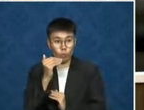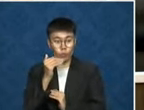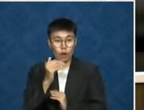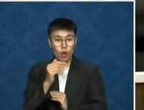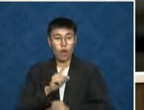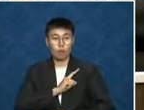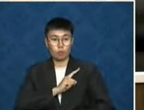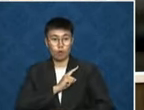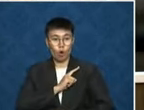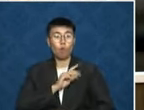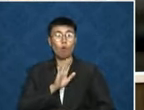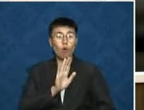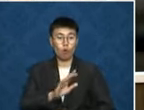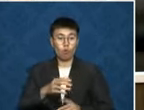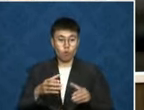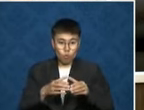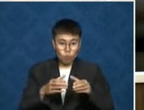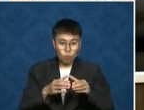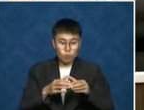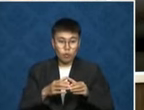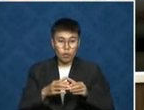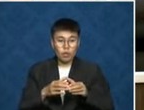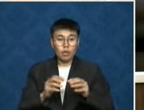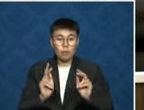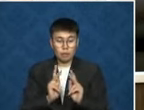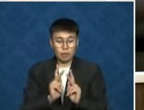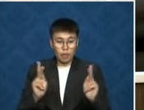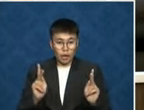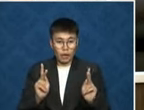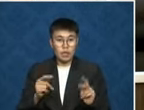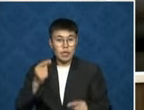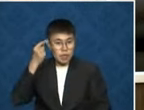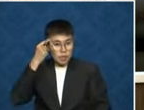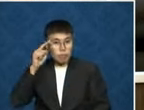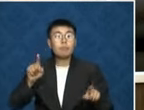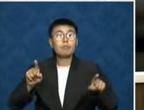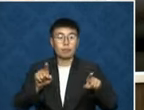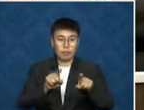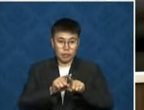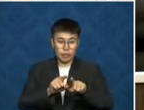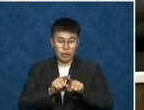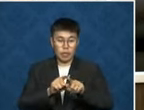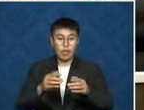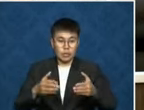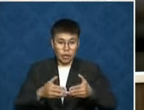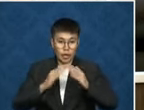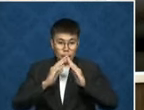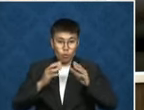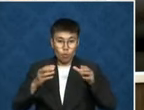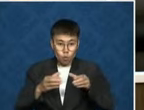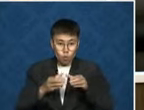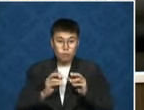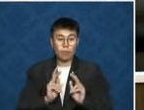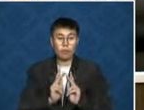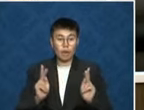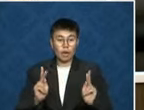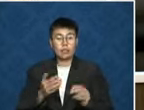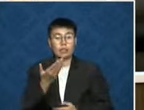กรอบหน้าที่ของคณะที่ผมเชื่อว่าเราจะมีความเห็นตรงกันให้ตั้งขึ้นอย่าง